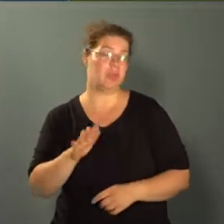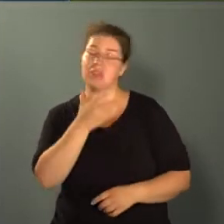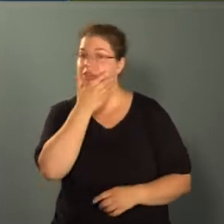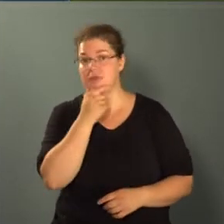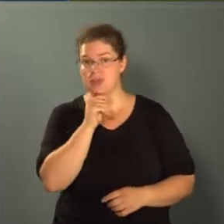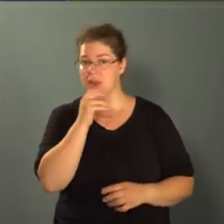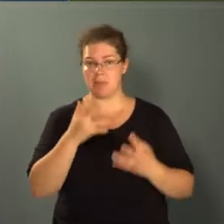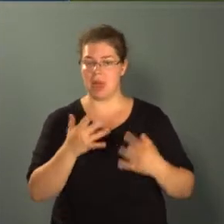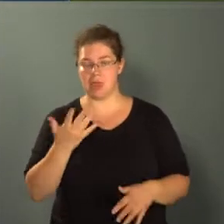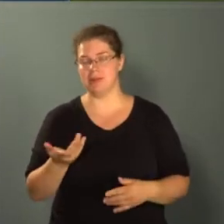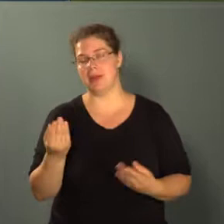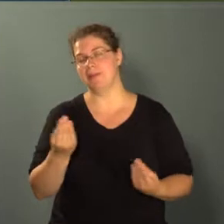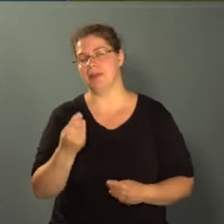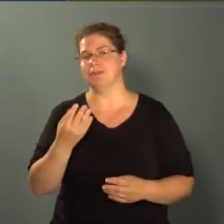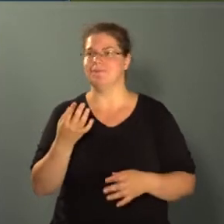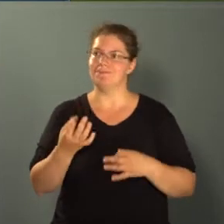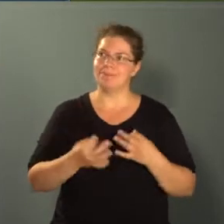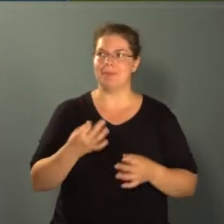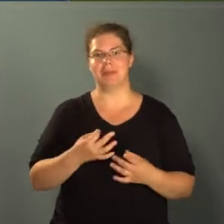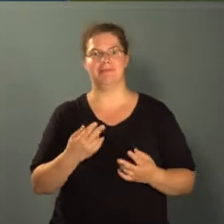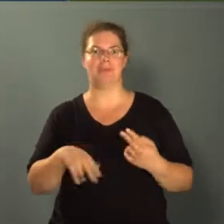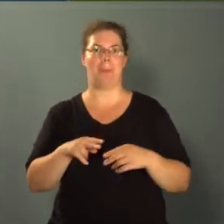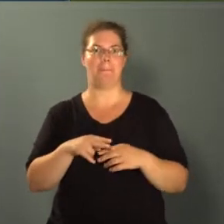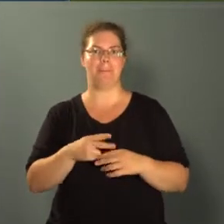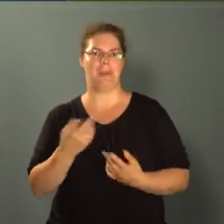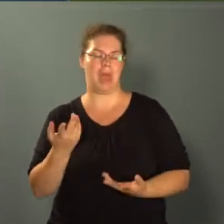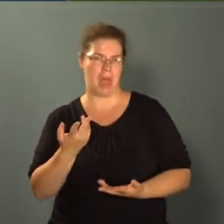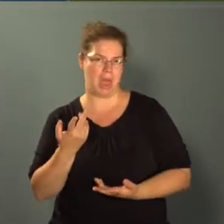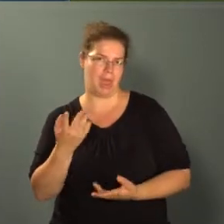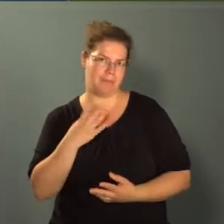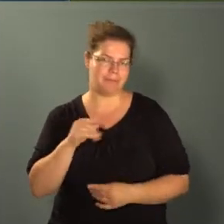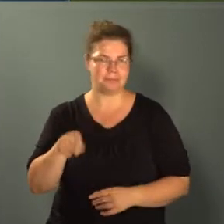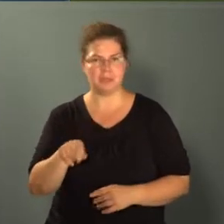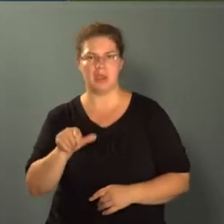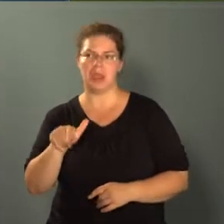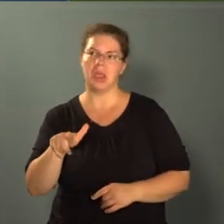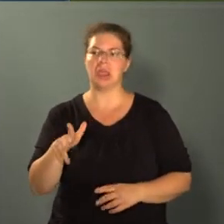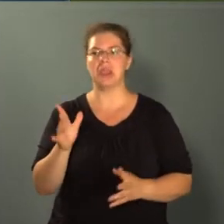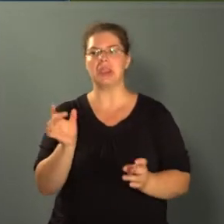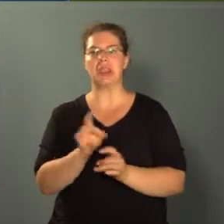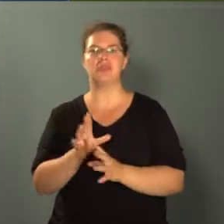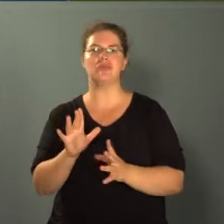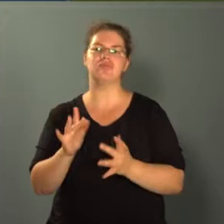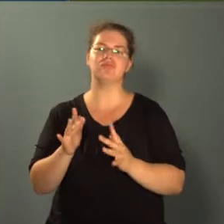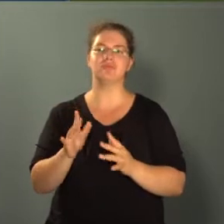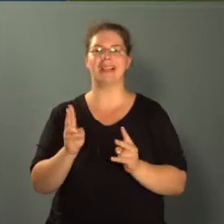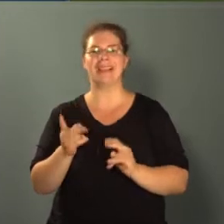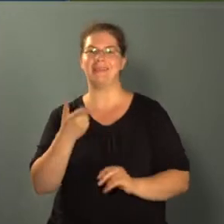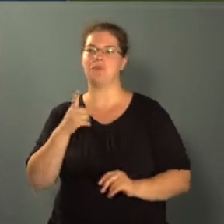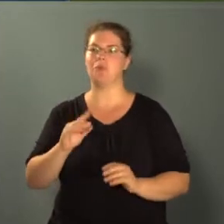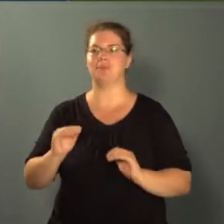egy szép eredmény, de mi természetesen többre vágyunk, és egy-két szerencsésebb mérkőzéssel akár még följebb végezhetünk volna a